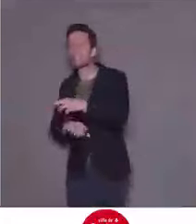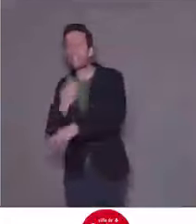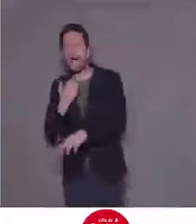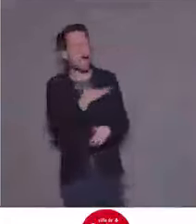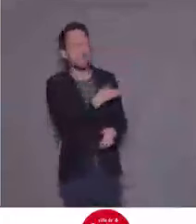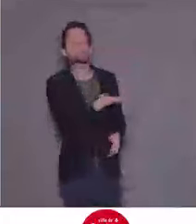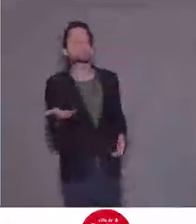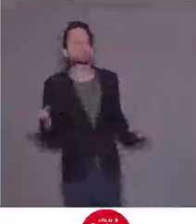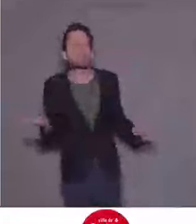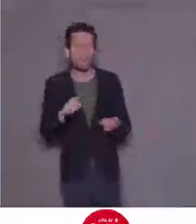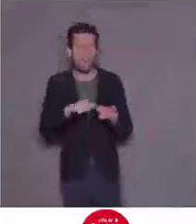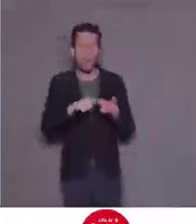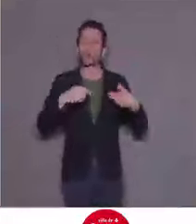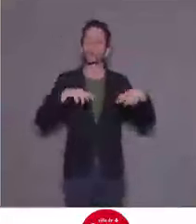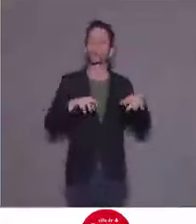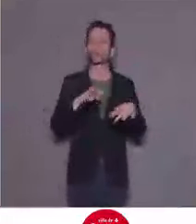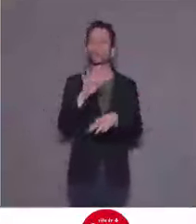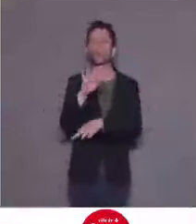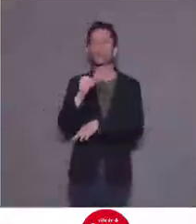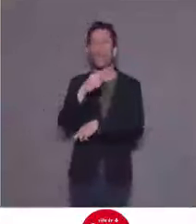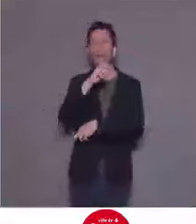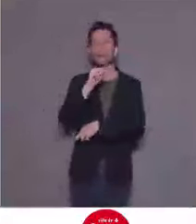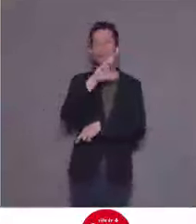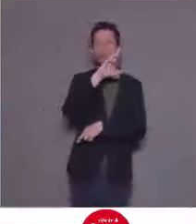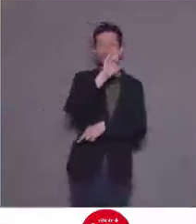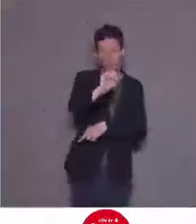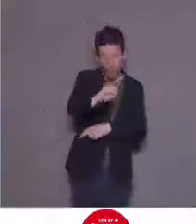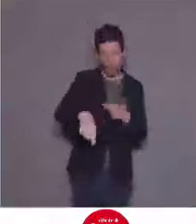Tanner, de la rue Inkermann, pour ne citer qu'elle.